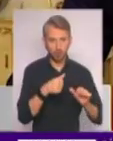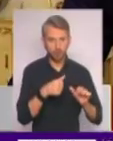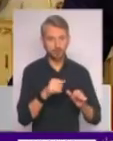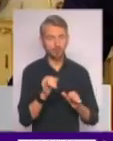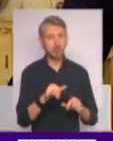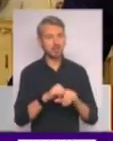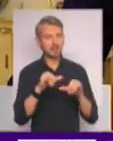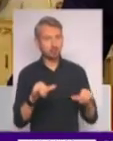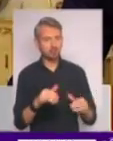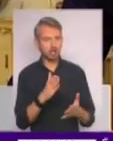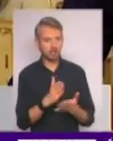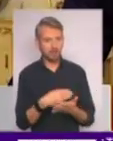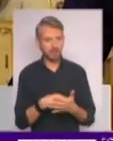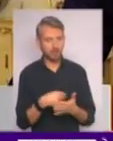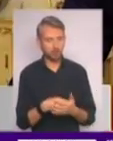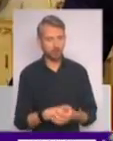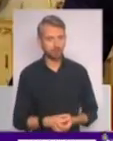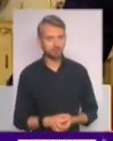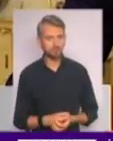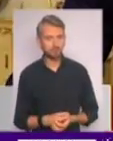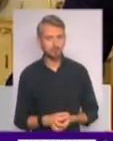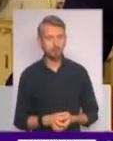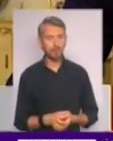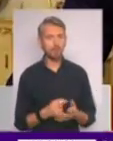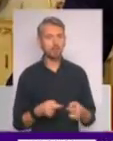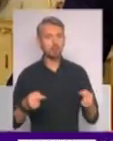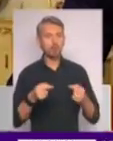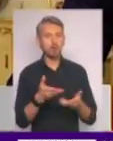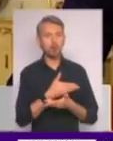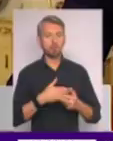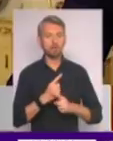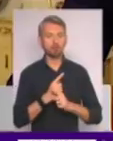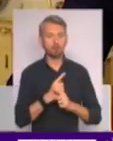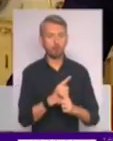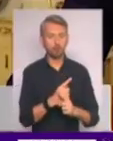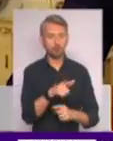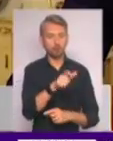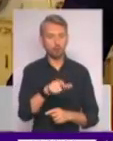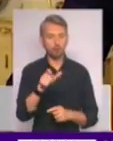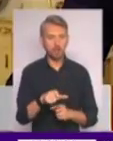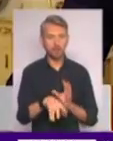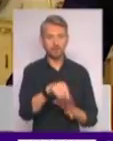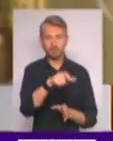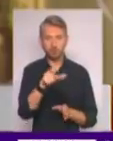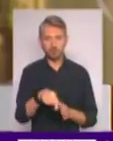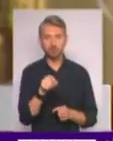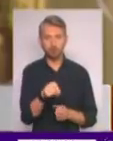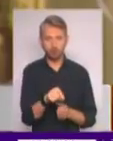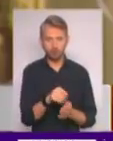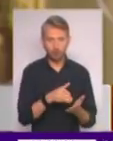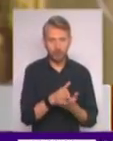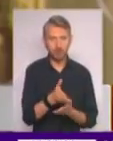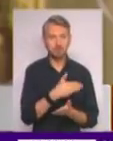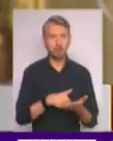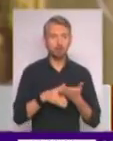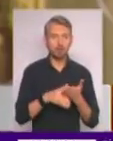є збільшення в фінансовій частині. Відповідно, ми супроводжуємо людей, виборців і в цьому процесі, ми